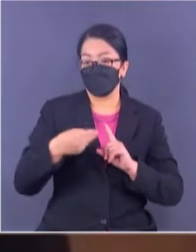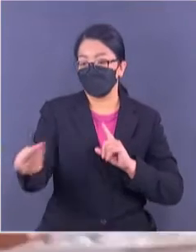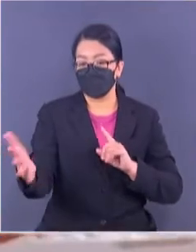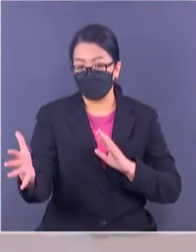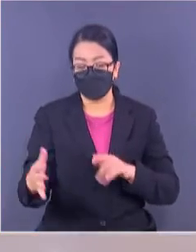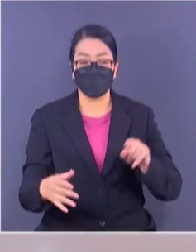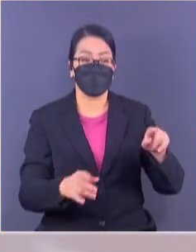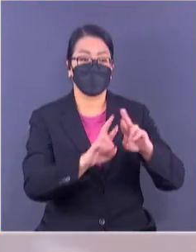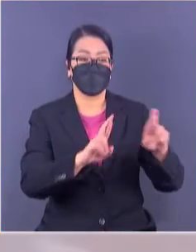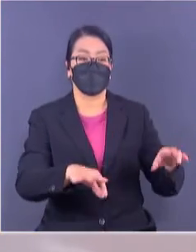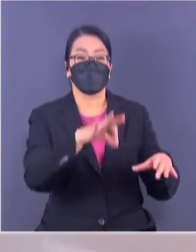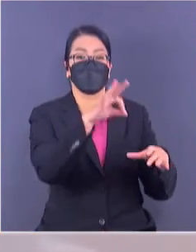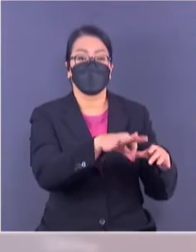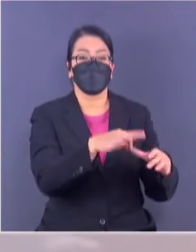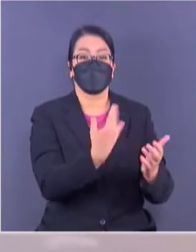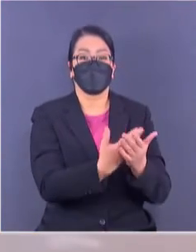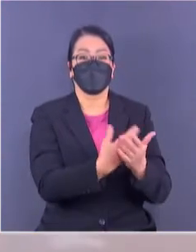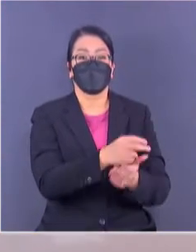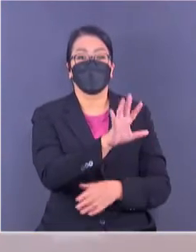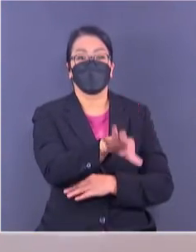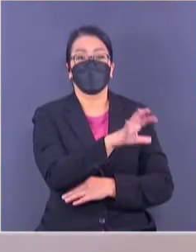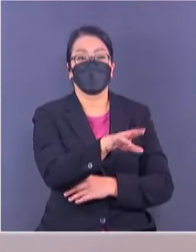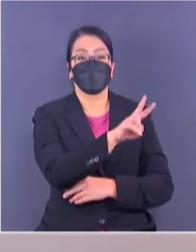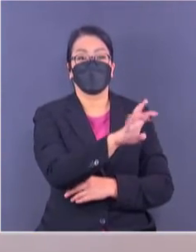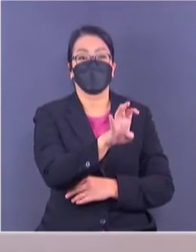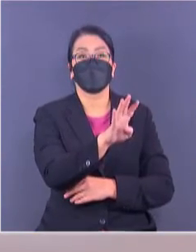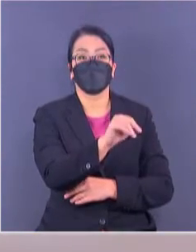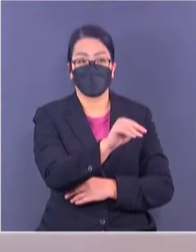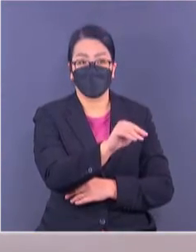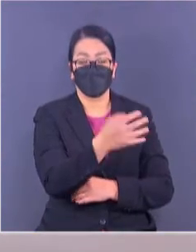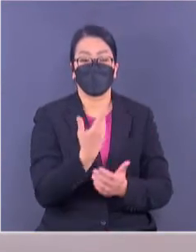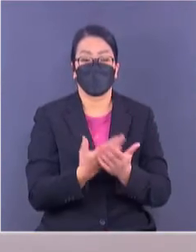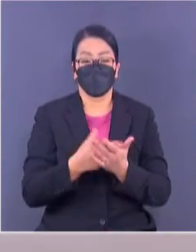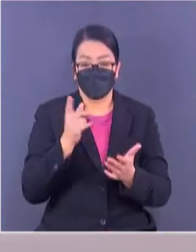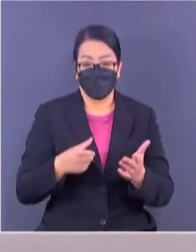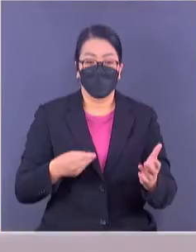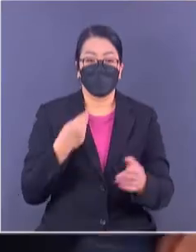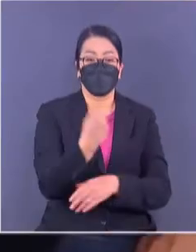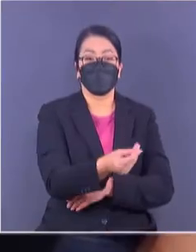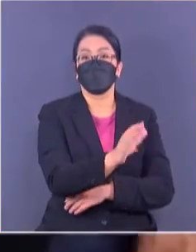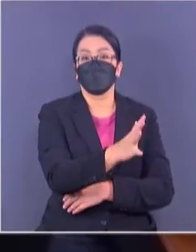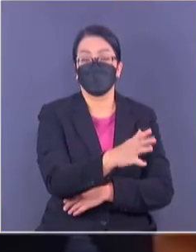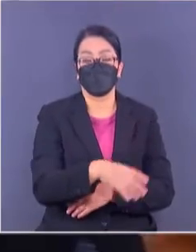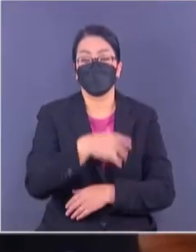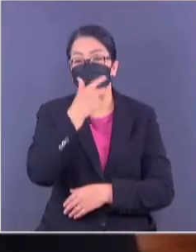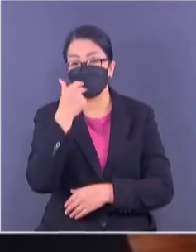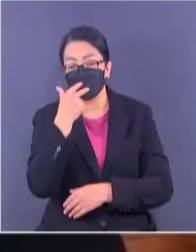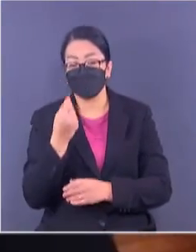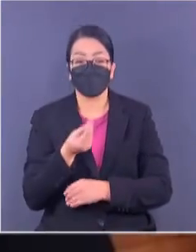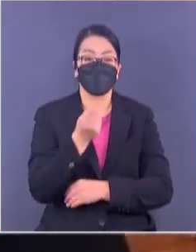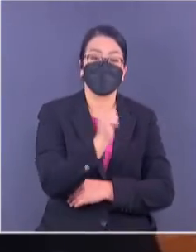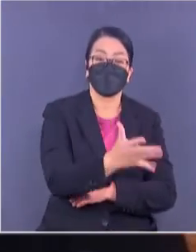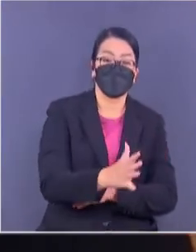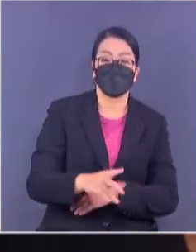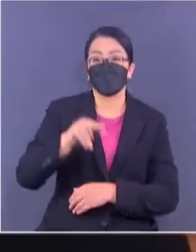ชาก็ถูกหลอกไป240บาทนี่คือค่าเสียหายที่เกิดขึ้นนะฮะค่าน้ำที่สั่งเอาไว้ค่าเค้กที่ถูกหลอ